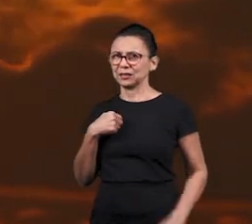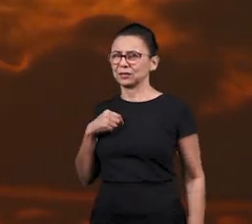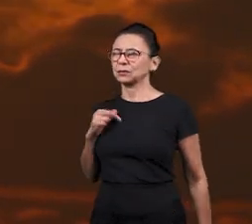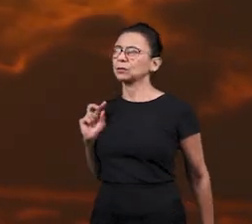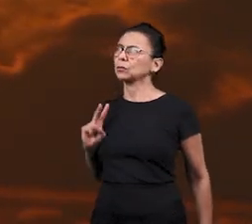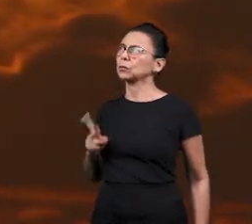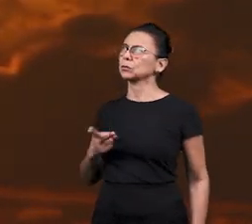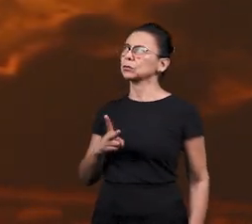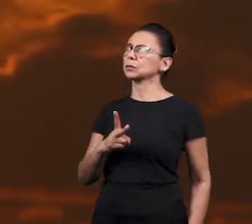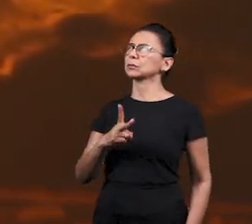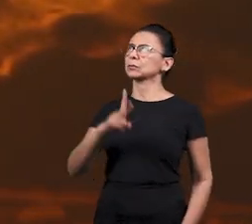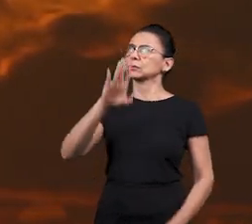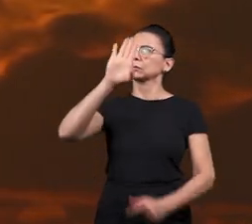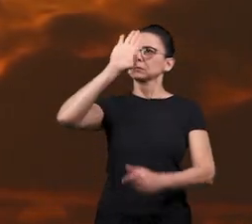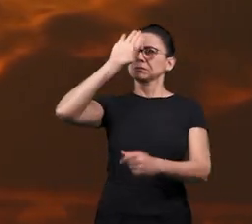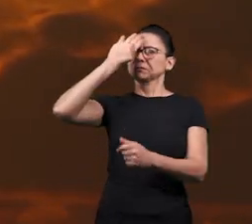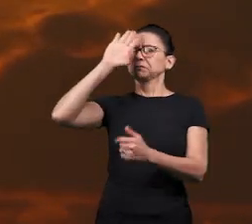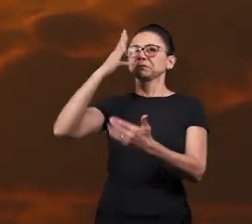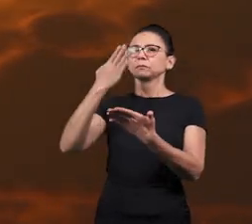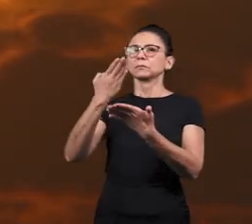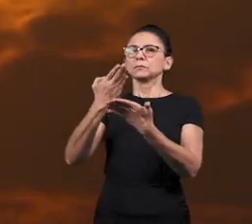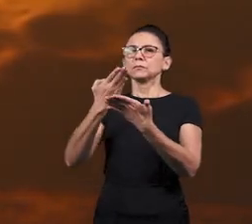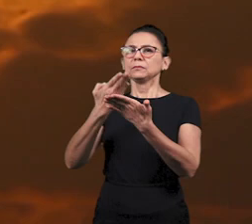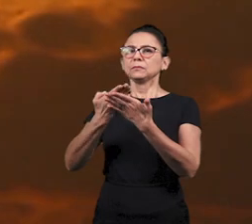И даже тогда